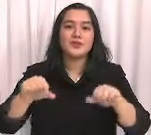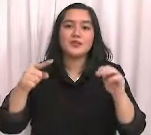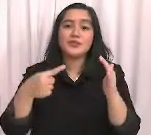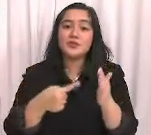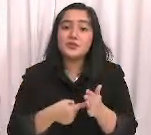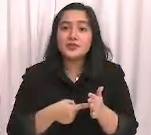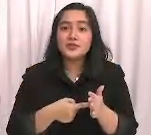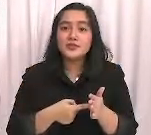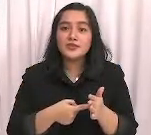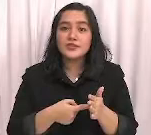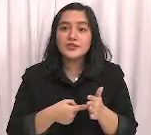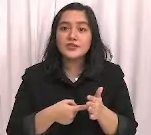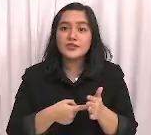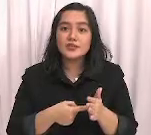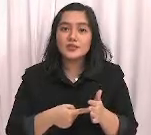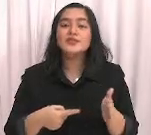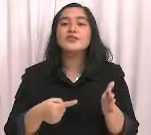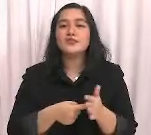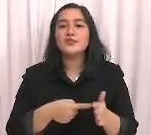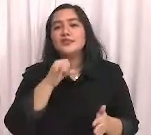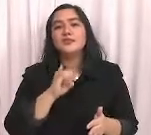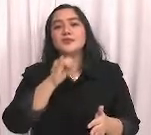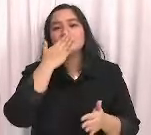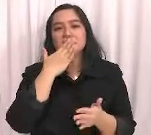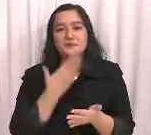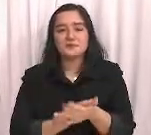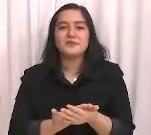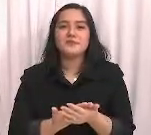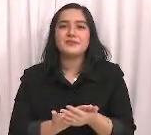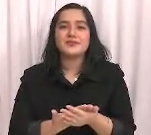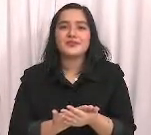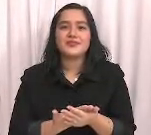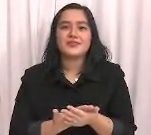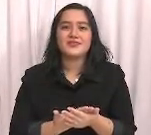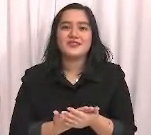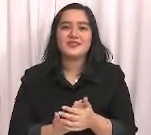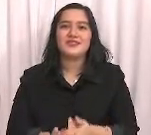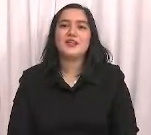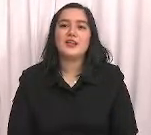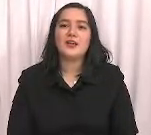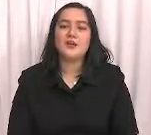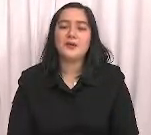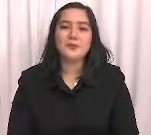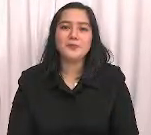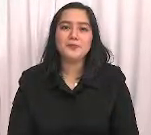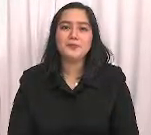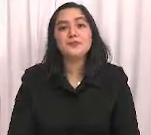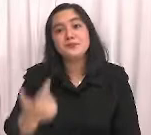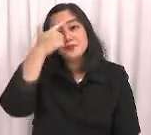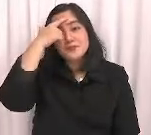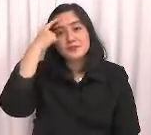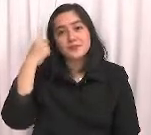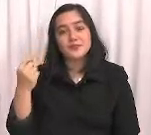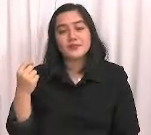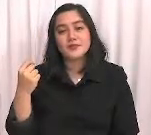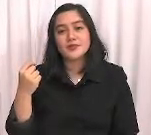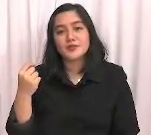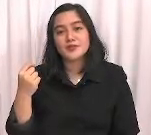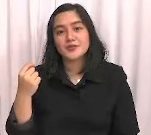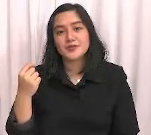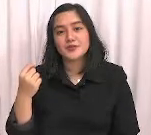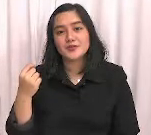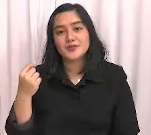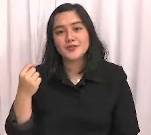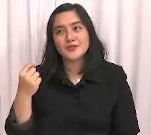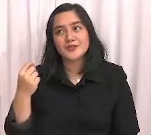mga kapatid. Maganda ito. I'm telling you, napakaganda ang karugtong nito kasi dala-dalawa po itong verses na